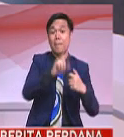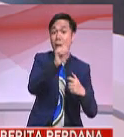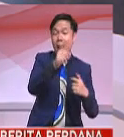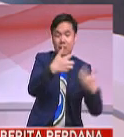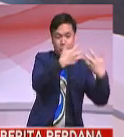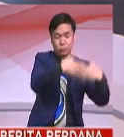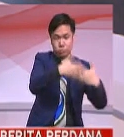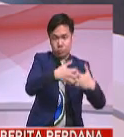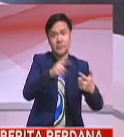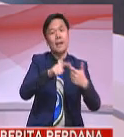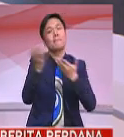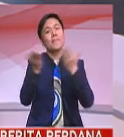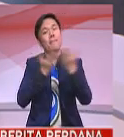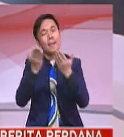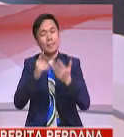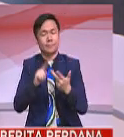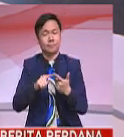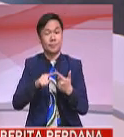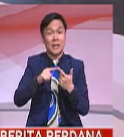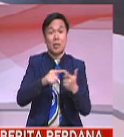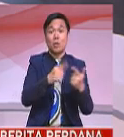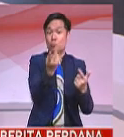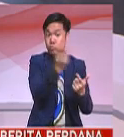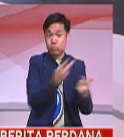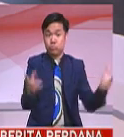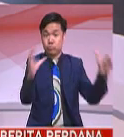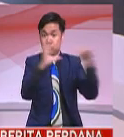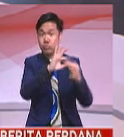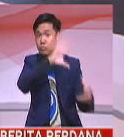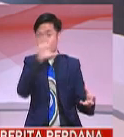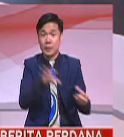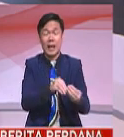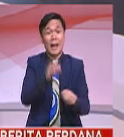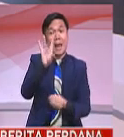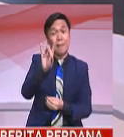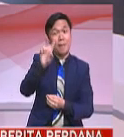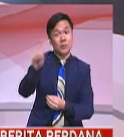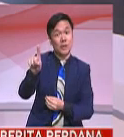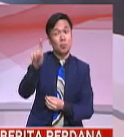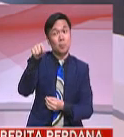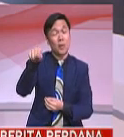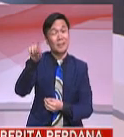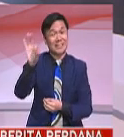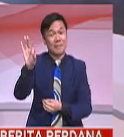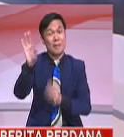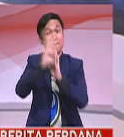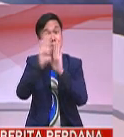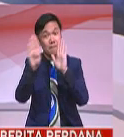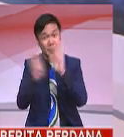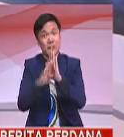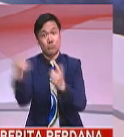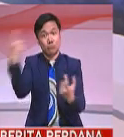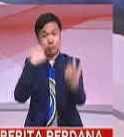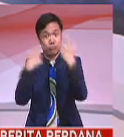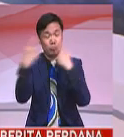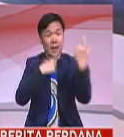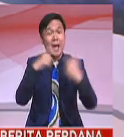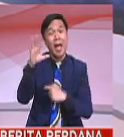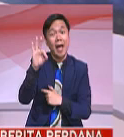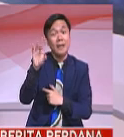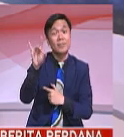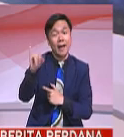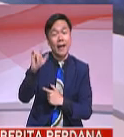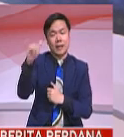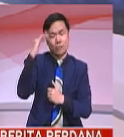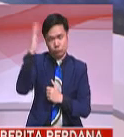sektor pembuatan dan primatan potensi gabungan nilai pelaporan sebanyak 81 perpuluhan 9 dilindungi itu sedang